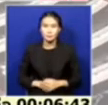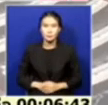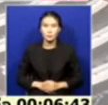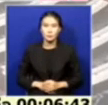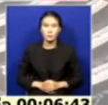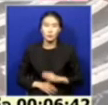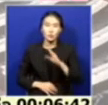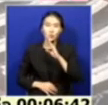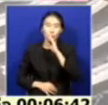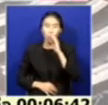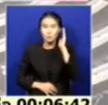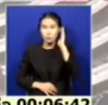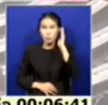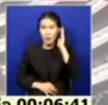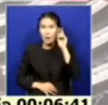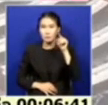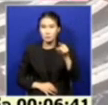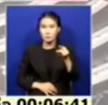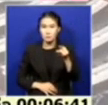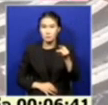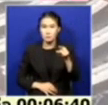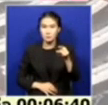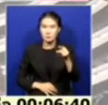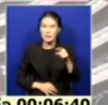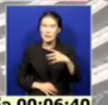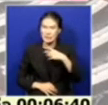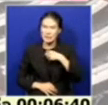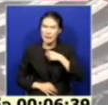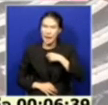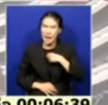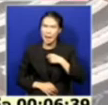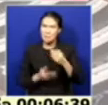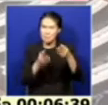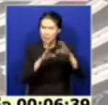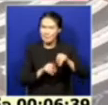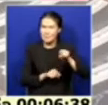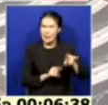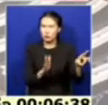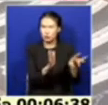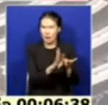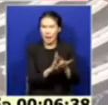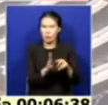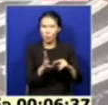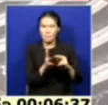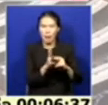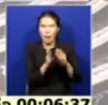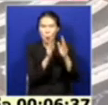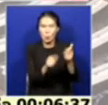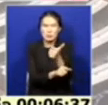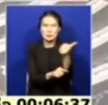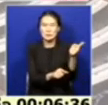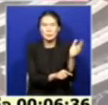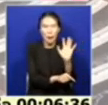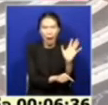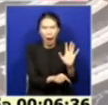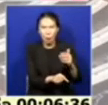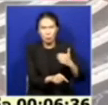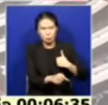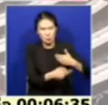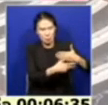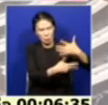นี้ผมไม่ได้คาดหวังอะไรมากมายกับชีวิตน้องคนนี้แต่คาดหวัง